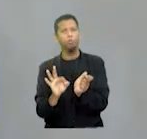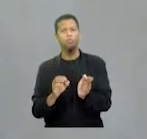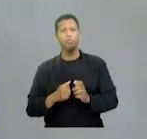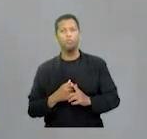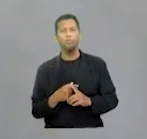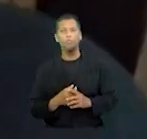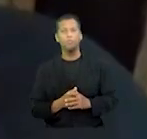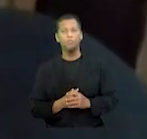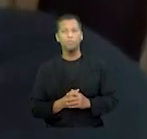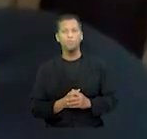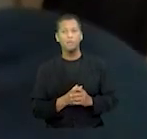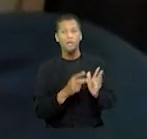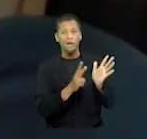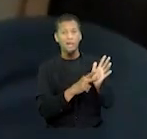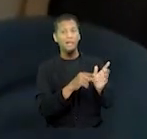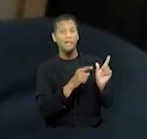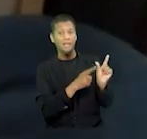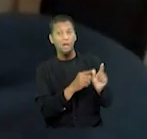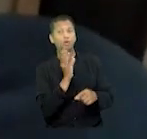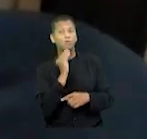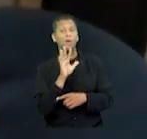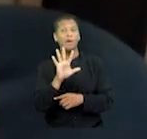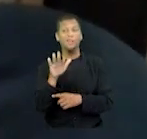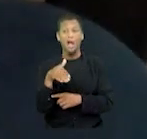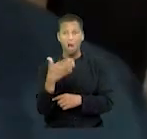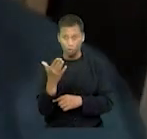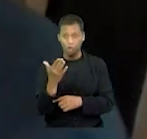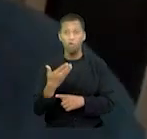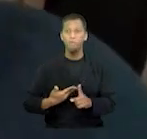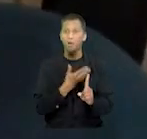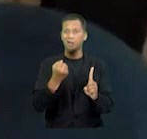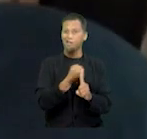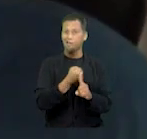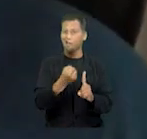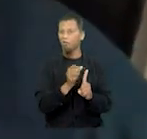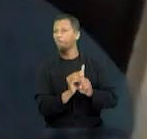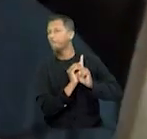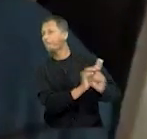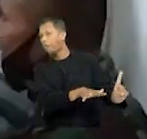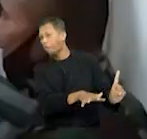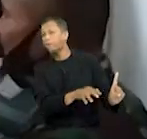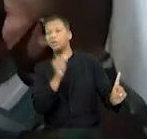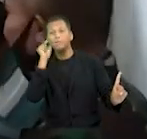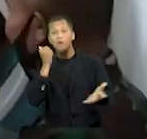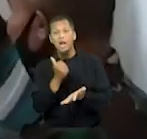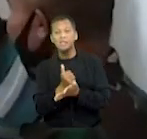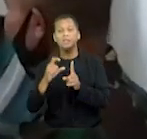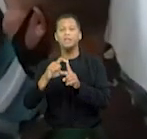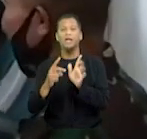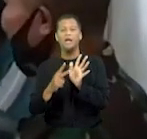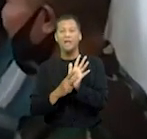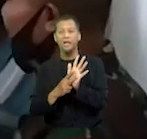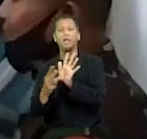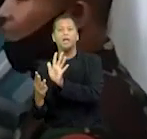Sementara itu NY, bocah berusia 5 tahun korban penganiayaan dan penelantaran yang dilakukan ibu kandungnya DNM dan kekasihnya